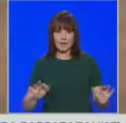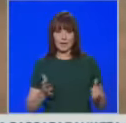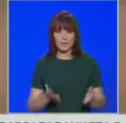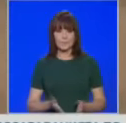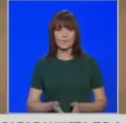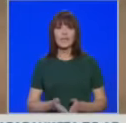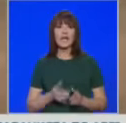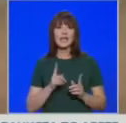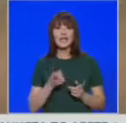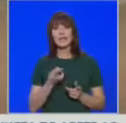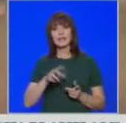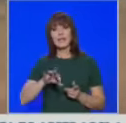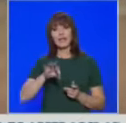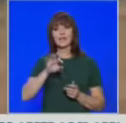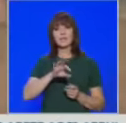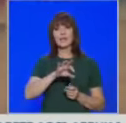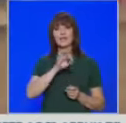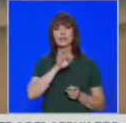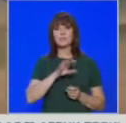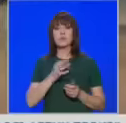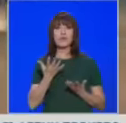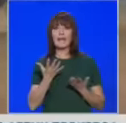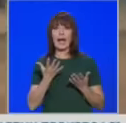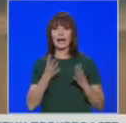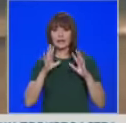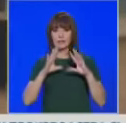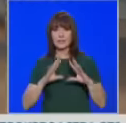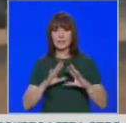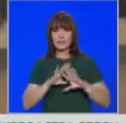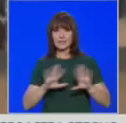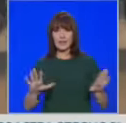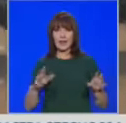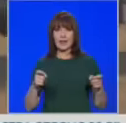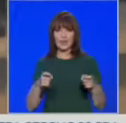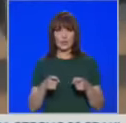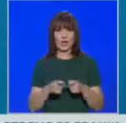военната конфронтация, реагира руският посланник в Копенхаген Владимир Барбин.